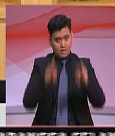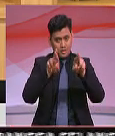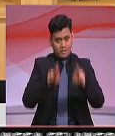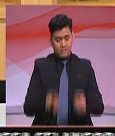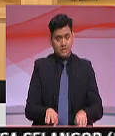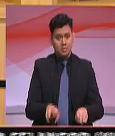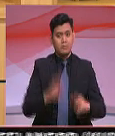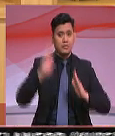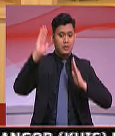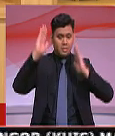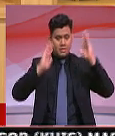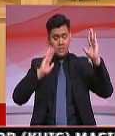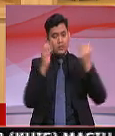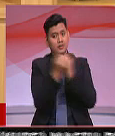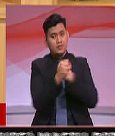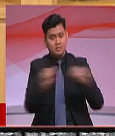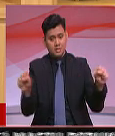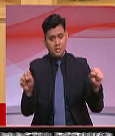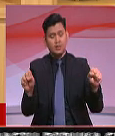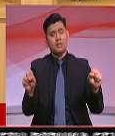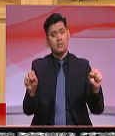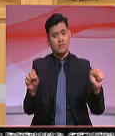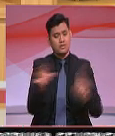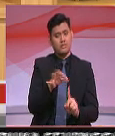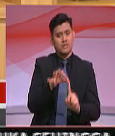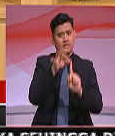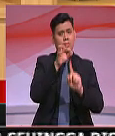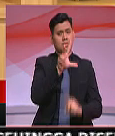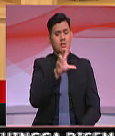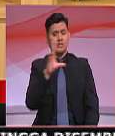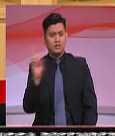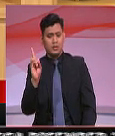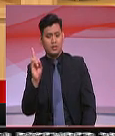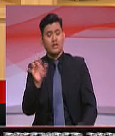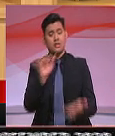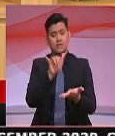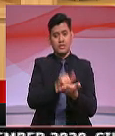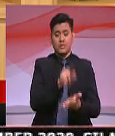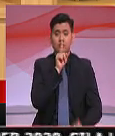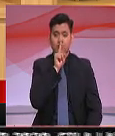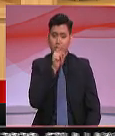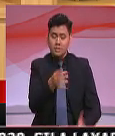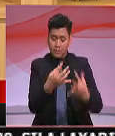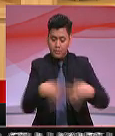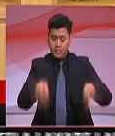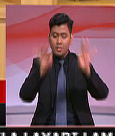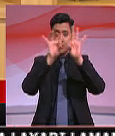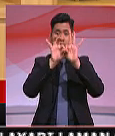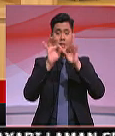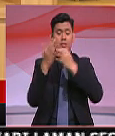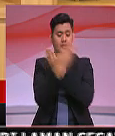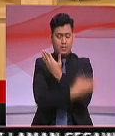3D, difficult, dangerous dan juga dirty. Dan ini merupakan tulang belakang kepada negara kita,